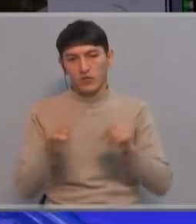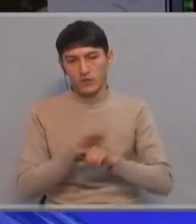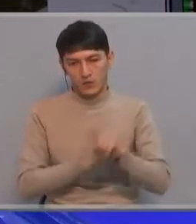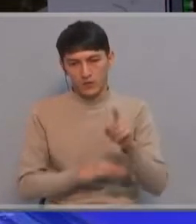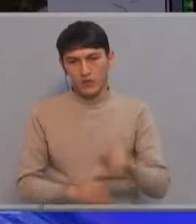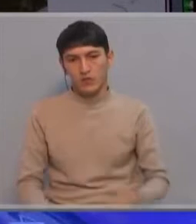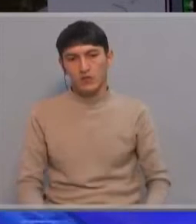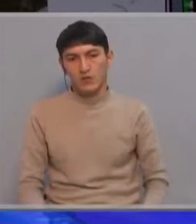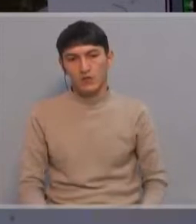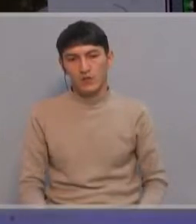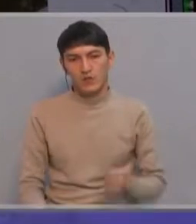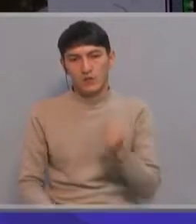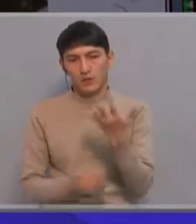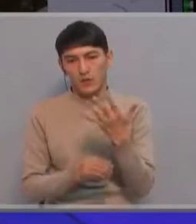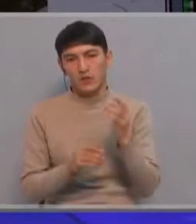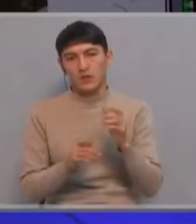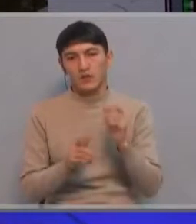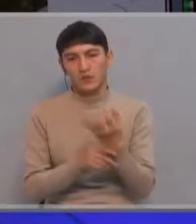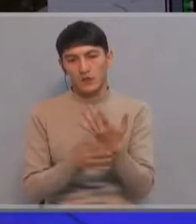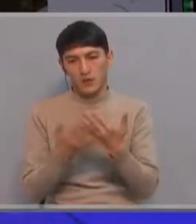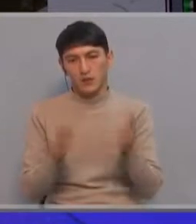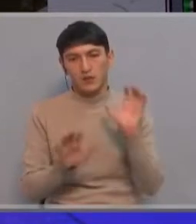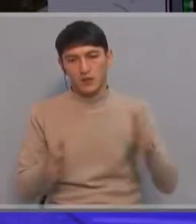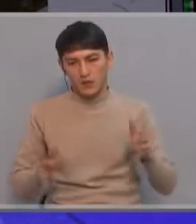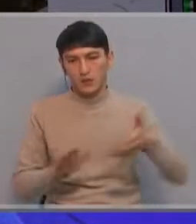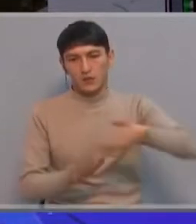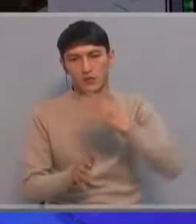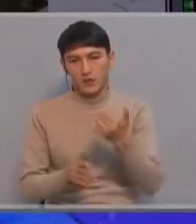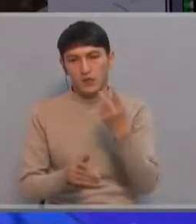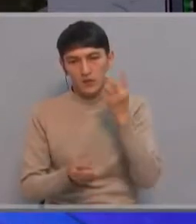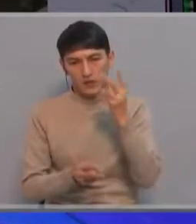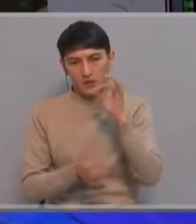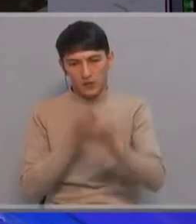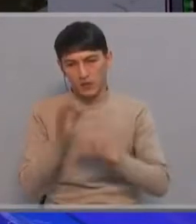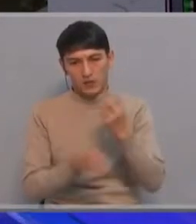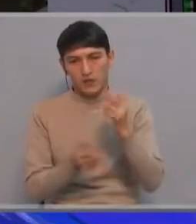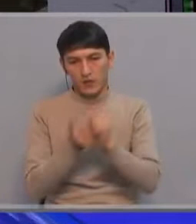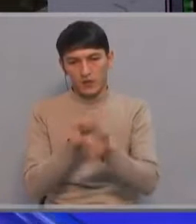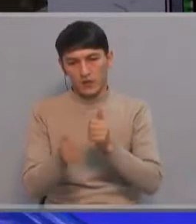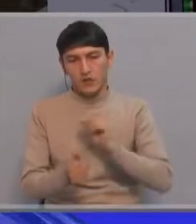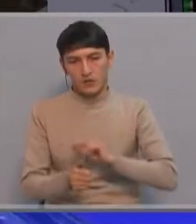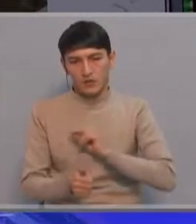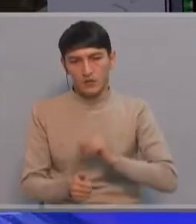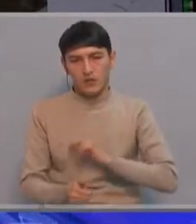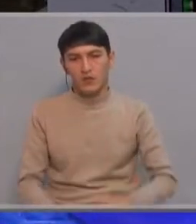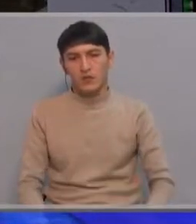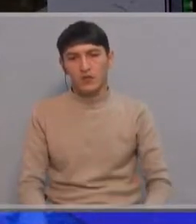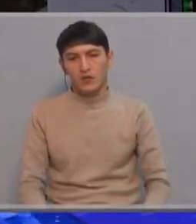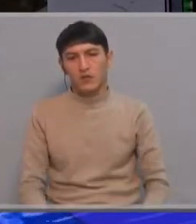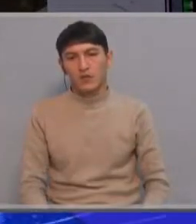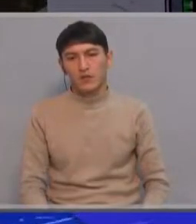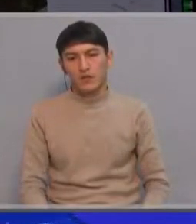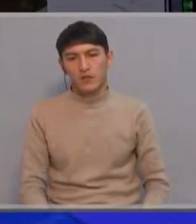бізде 15 бірлік техника жұмылдырылған, екі ауысымда жұмыс қарқын жүріп жатыр. Негізі